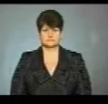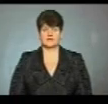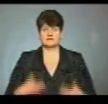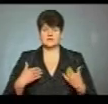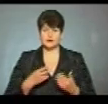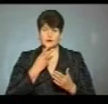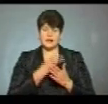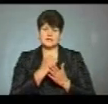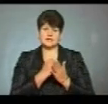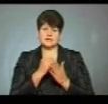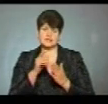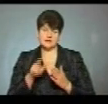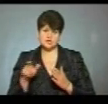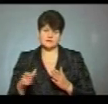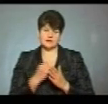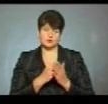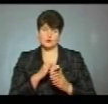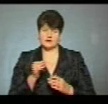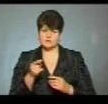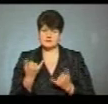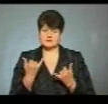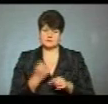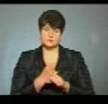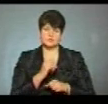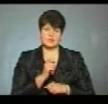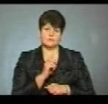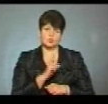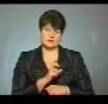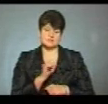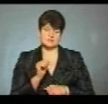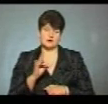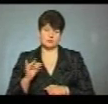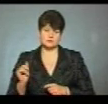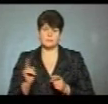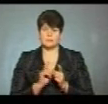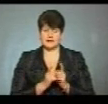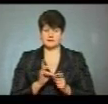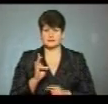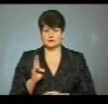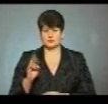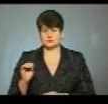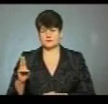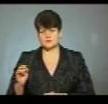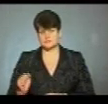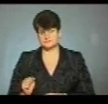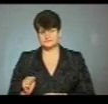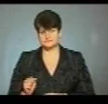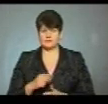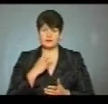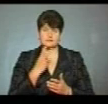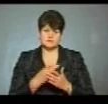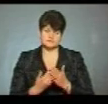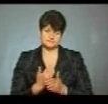Вітаю глядачів телеканалу ЮА Тернопіль. В ефірі новини. У студії Богдана Сарабун, сурдопереклад Надія Коцовська. Дивіться